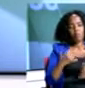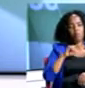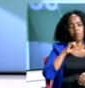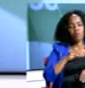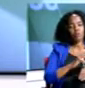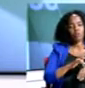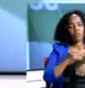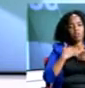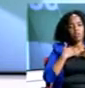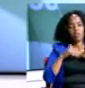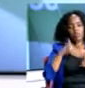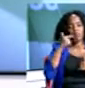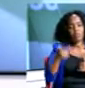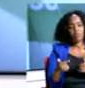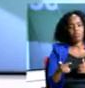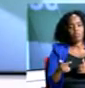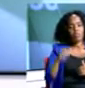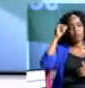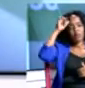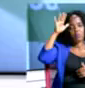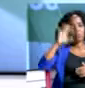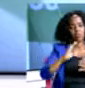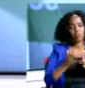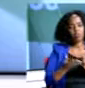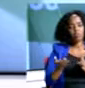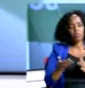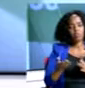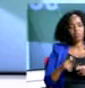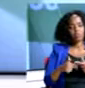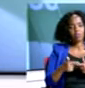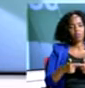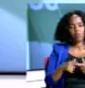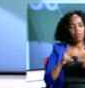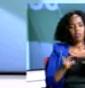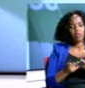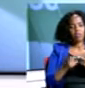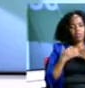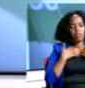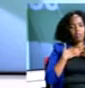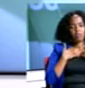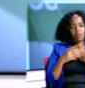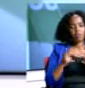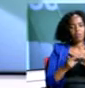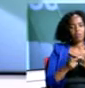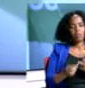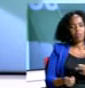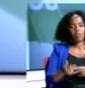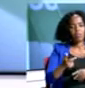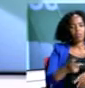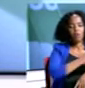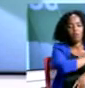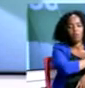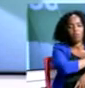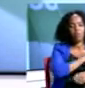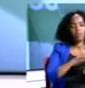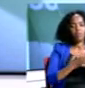narmuldate jira ya awase jede jirate nam kan immediately e sakkinni jir bakkinni jir addabasani iddo sunit dafe ogeyin fayawan